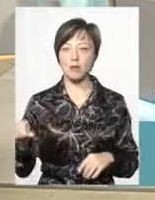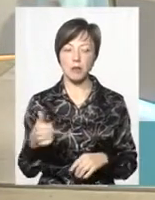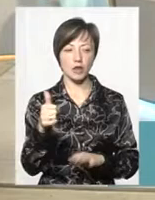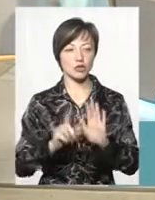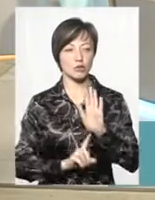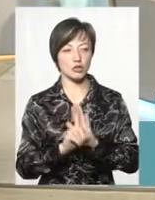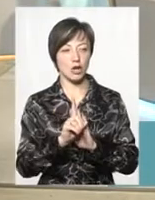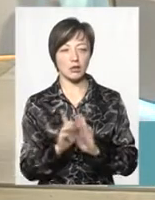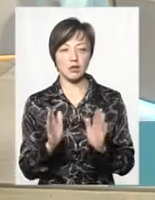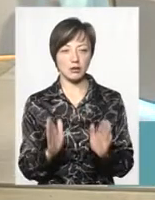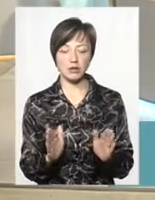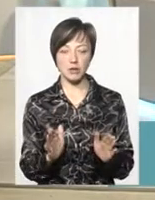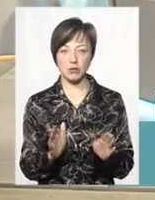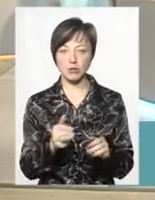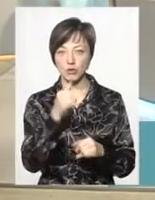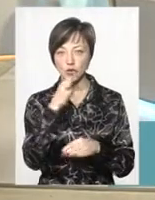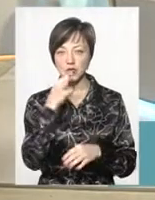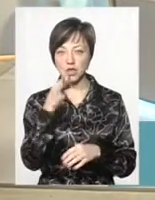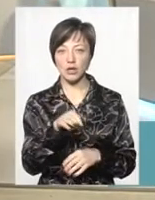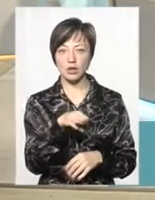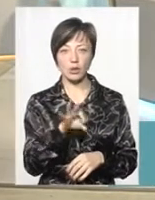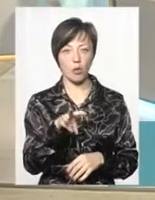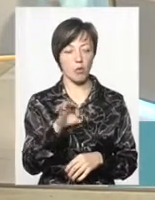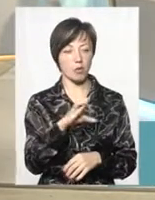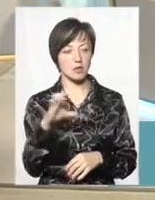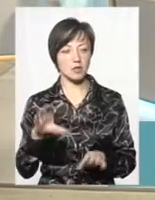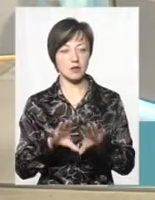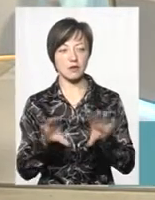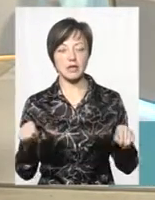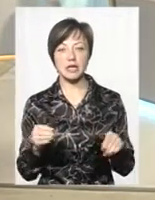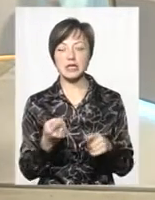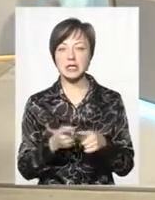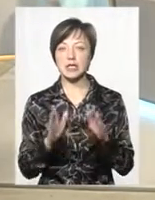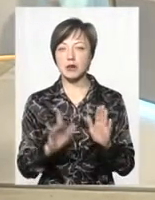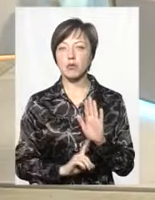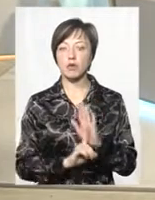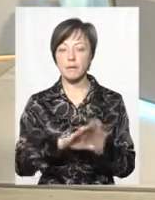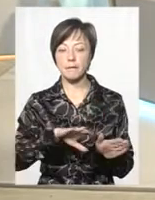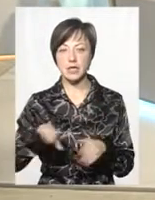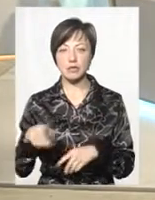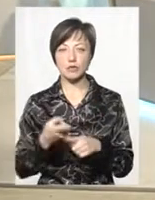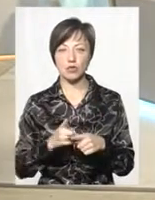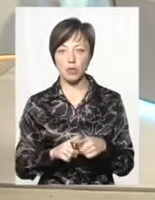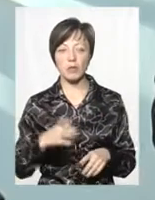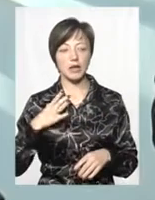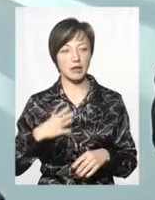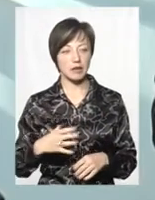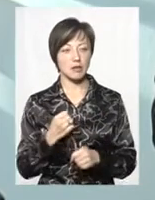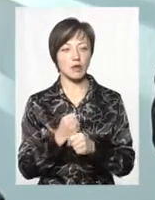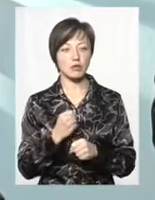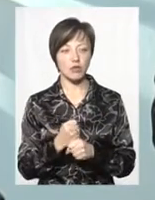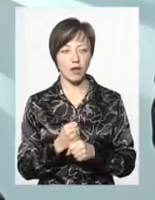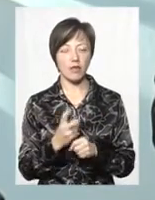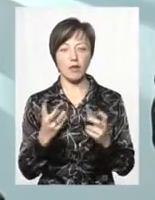початок тільки. Не можна сказати, що вже є Томос і все. Це тільки початок, тому що після Томосу прийдеться працювати